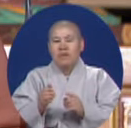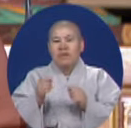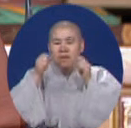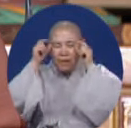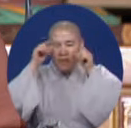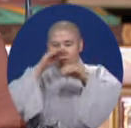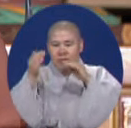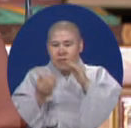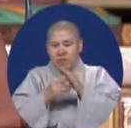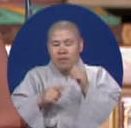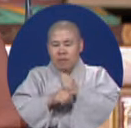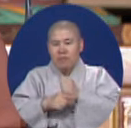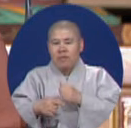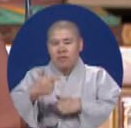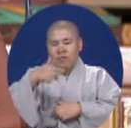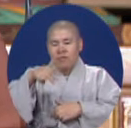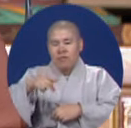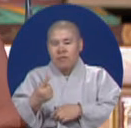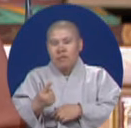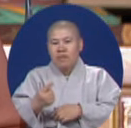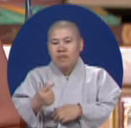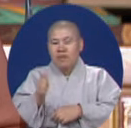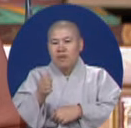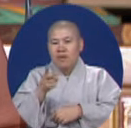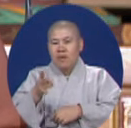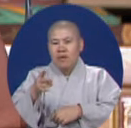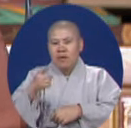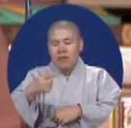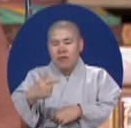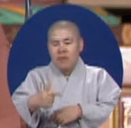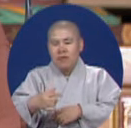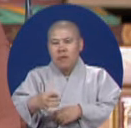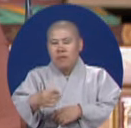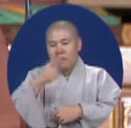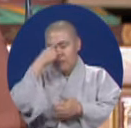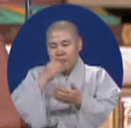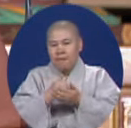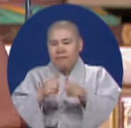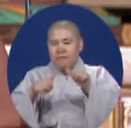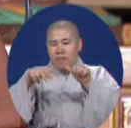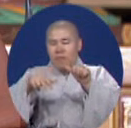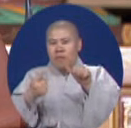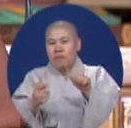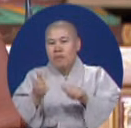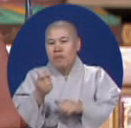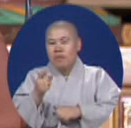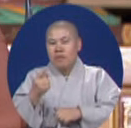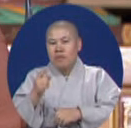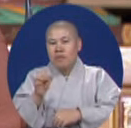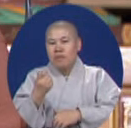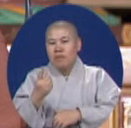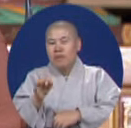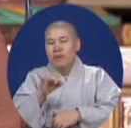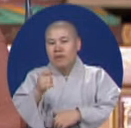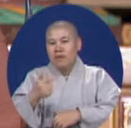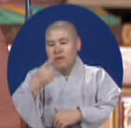이제 육조 해능선사가 그 오주 홍인대사를 만나서 언하에